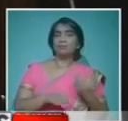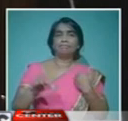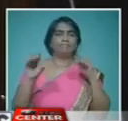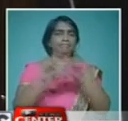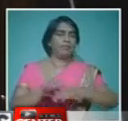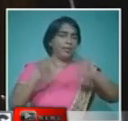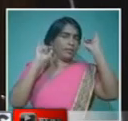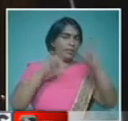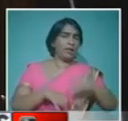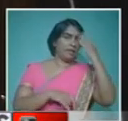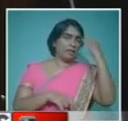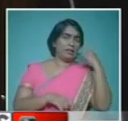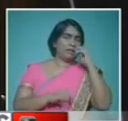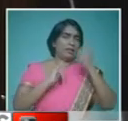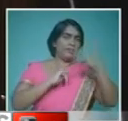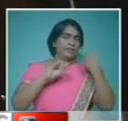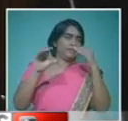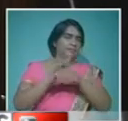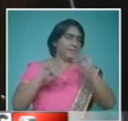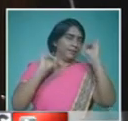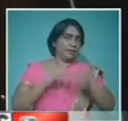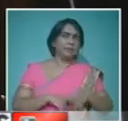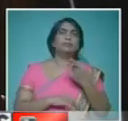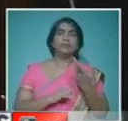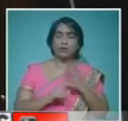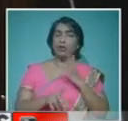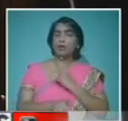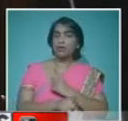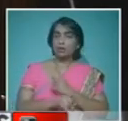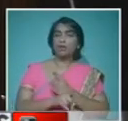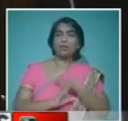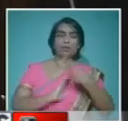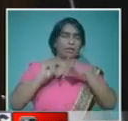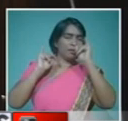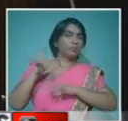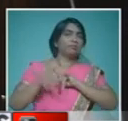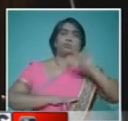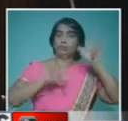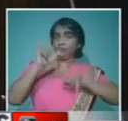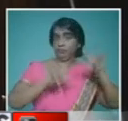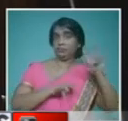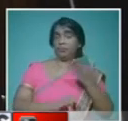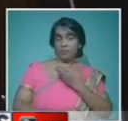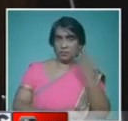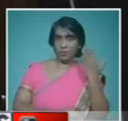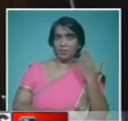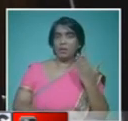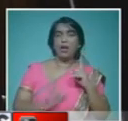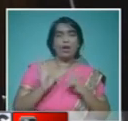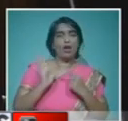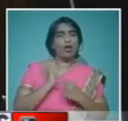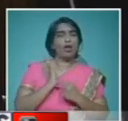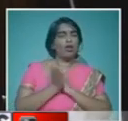තැනට දෙමව්පිය විශ්වවිද්‍යාලයට ශිෂ්‍යෝ යවන්නේ නැති තැනට ඒ වගේම ආචාර්යවරු රට අතෑර යන තැනට පත් වෙන්න පුළුවන් අතුල